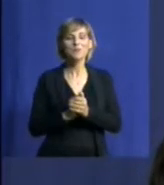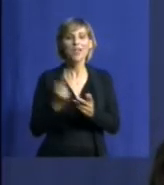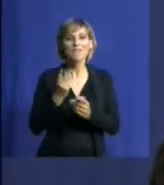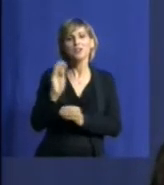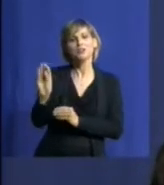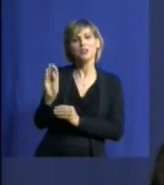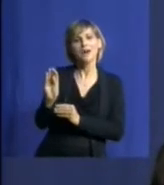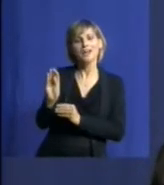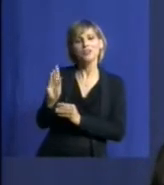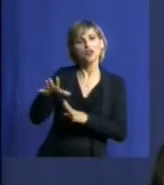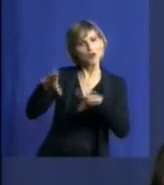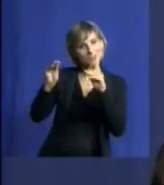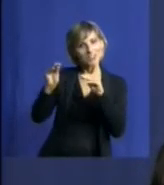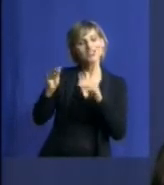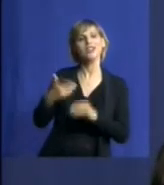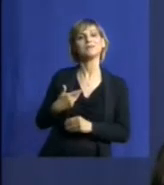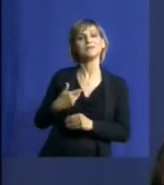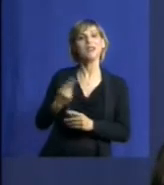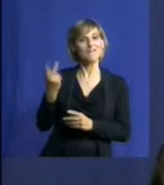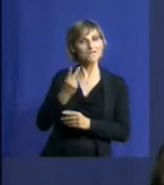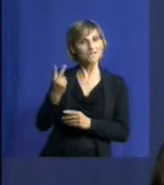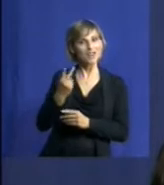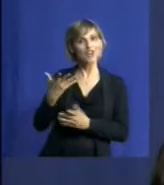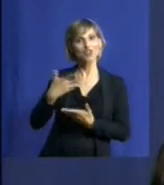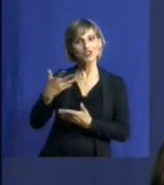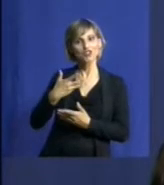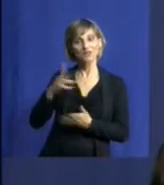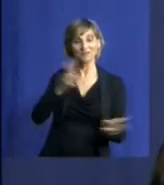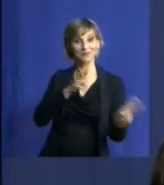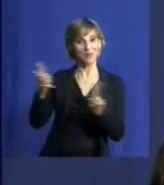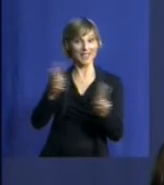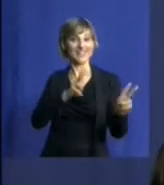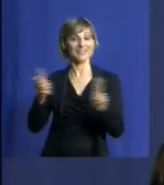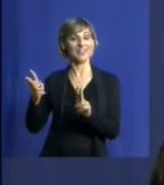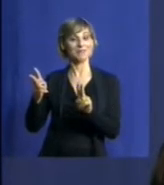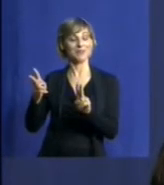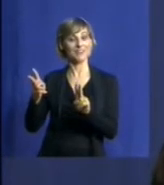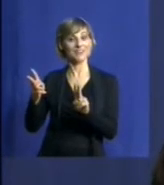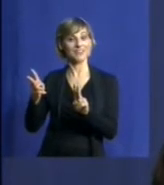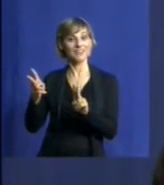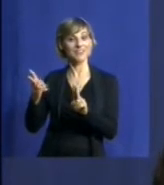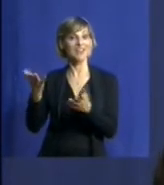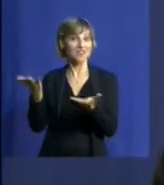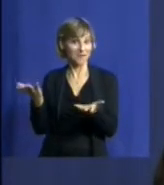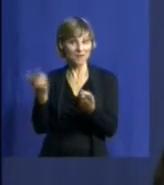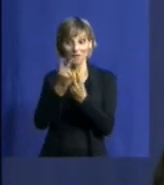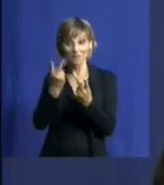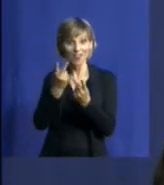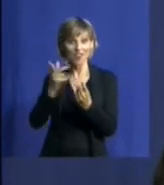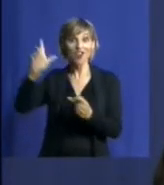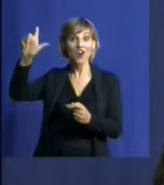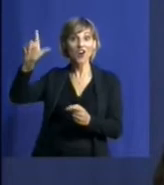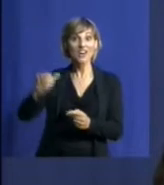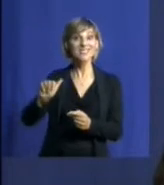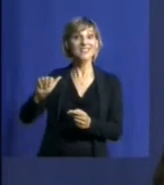intanto prima di iniziare vorrei sempre dire, come vedete c'è la nostra interprete che appunto tradurrà